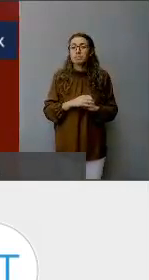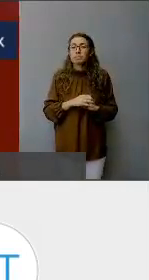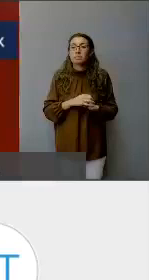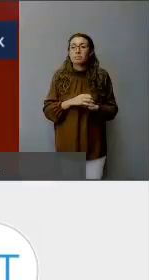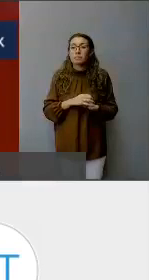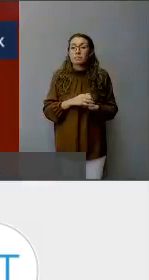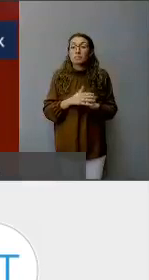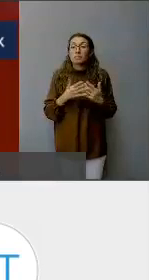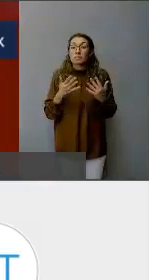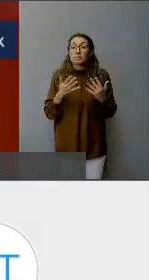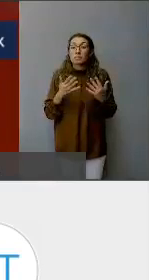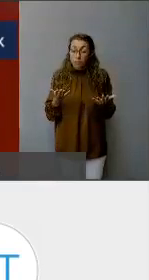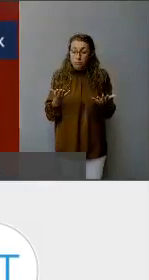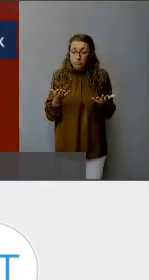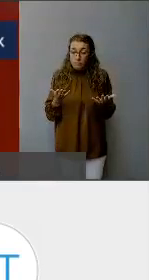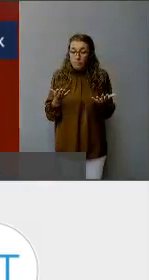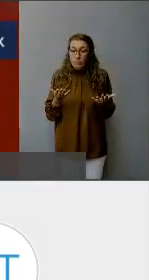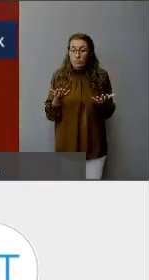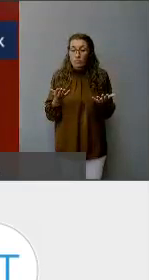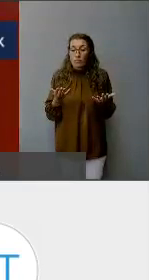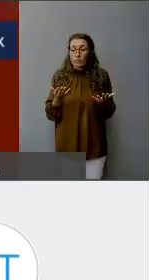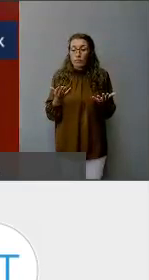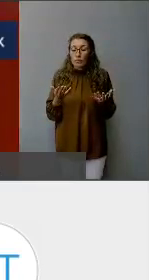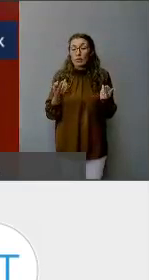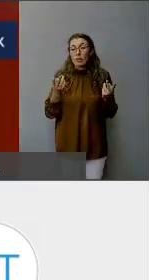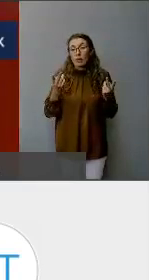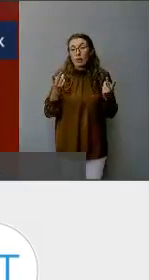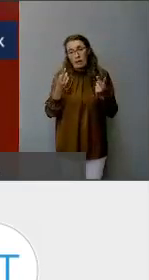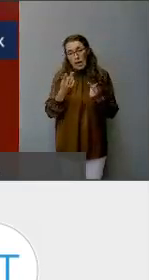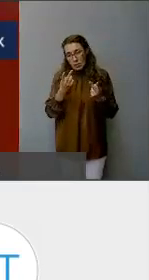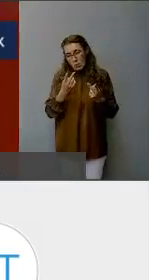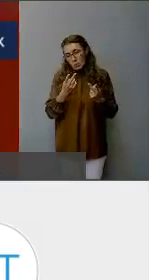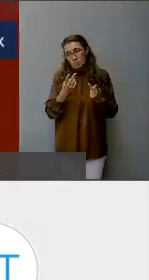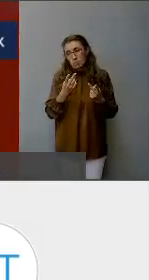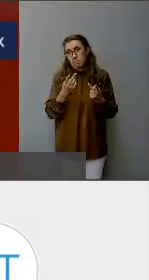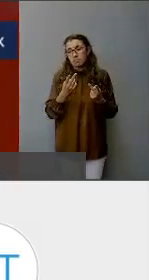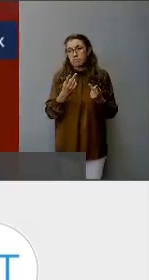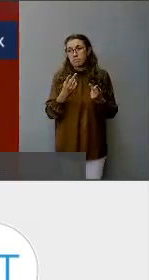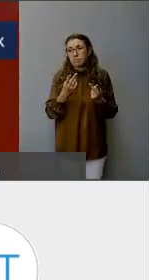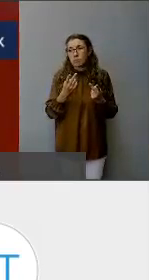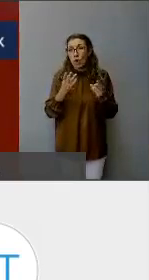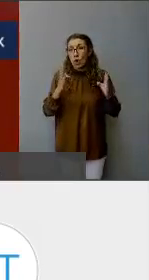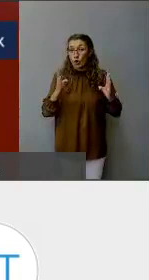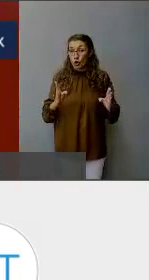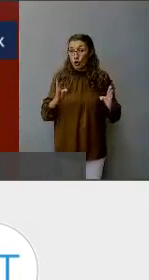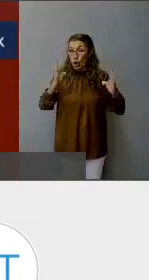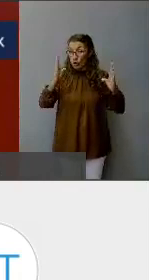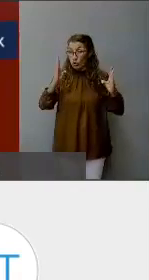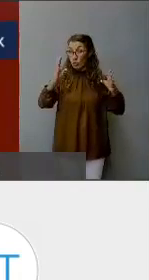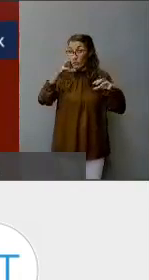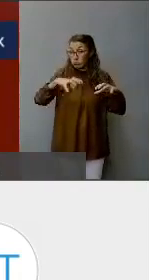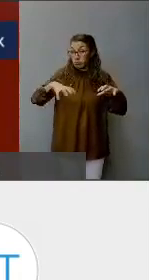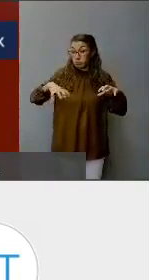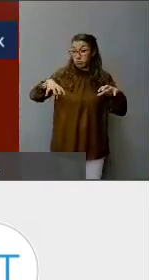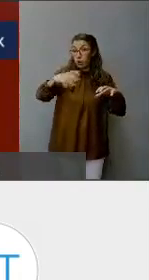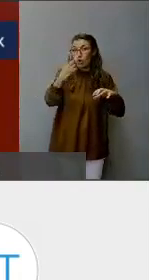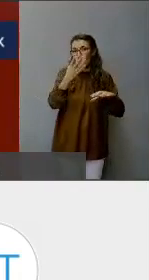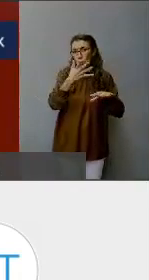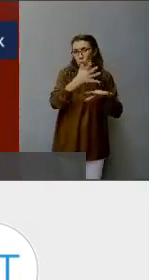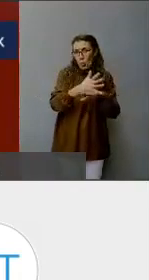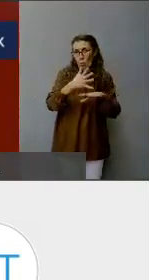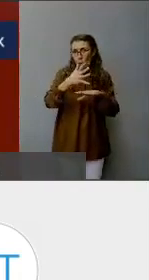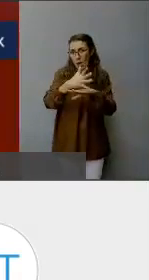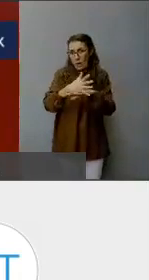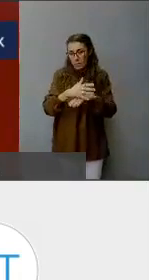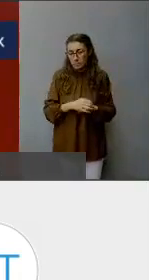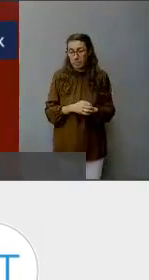nella sentenza è vero è che questo super condominio aveva due accessi un accesso quello